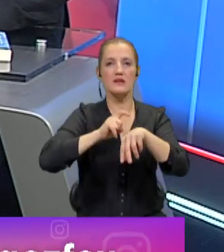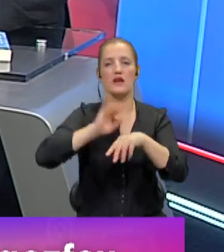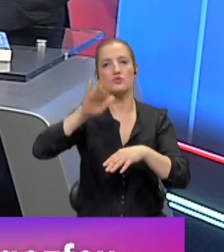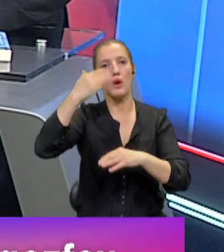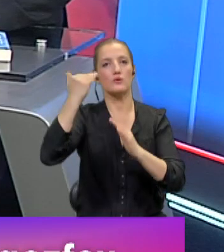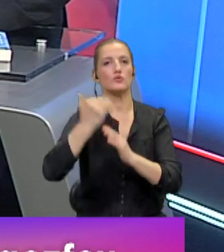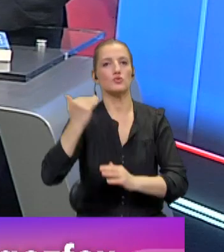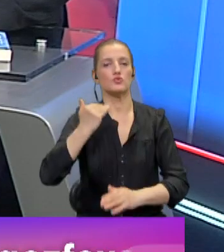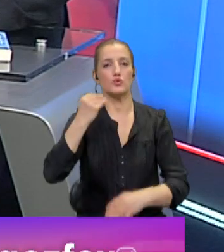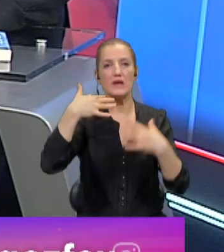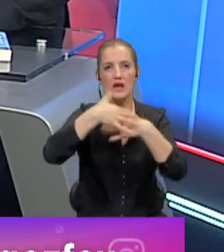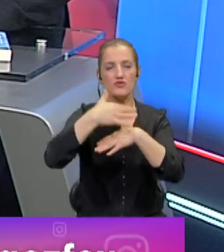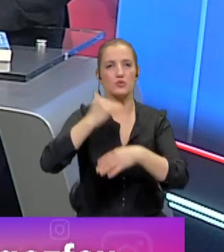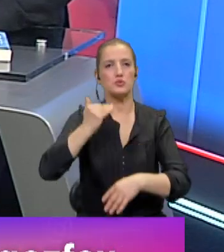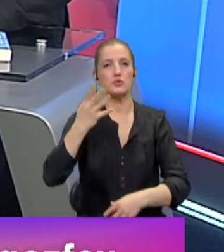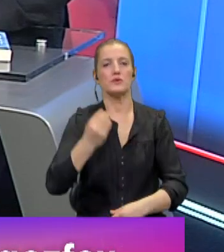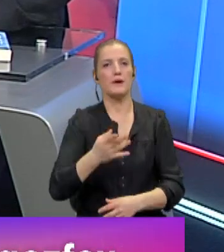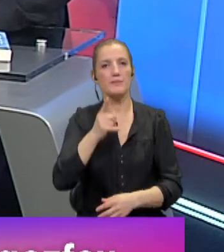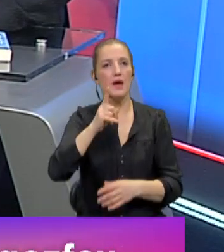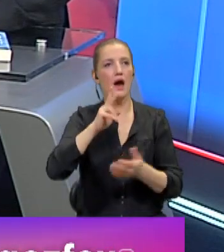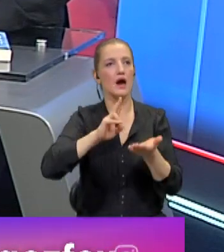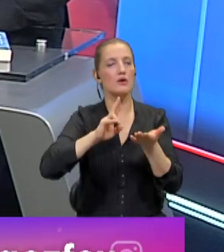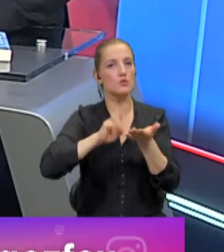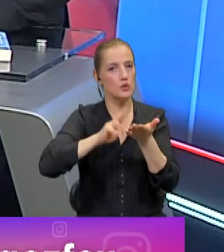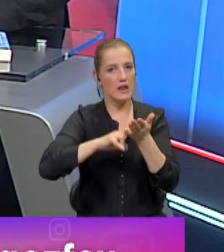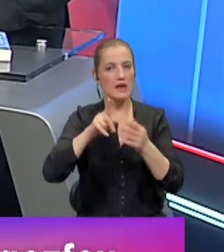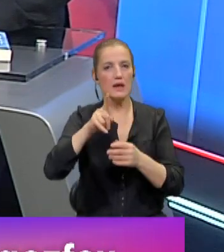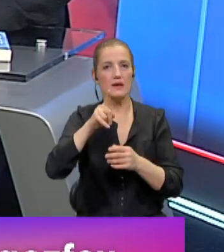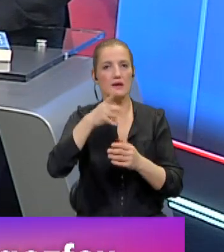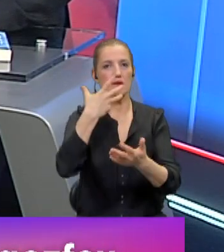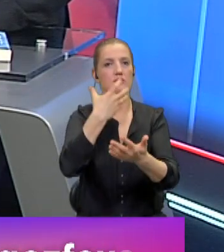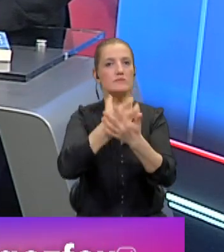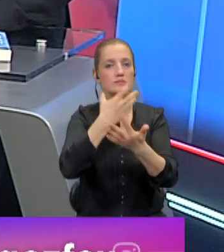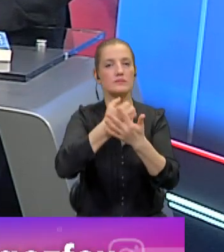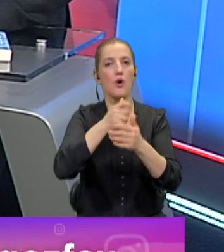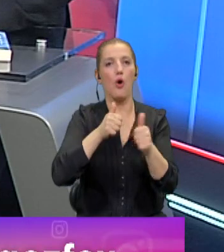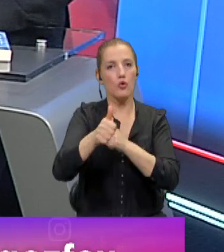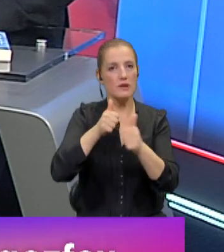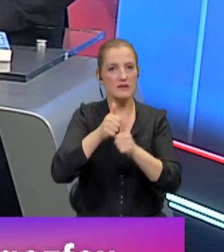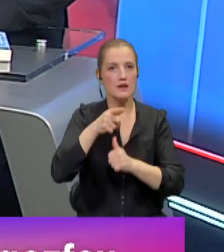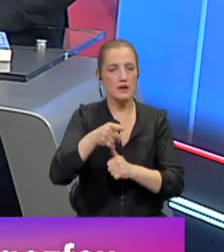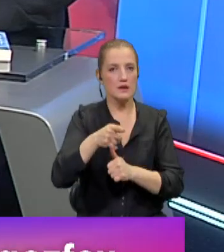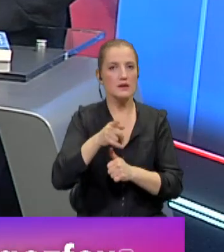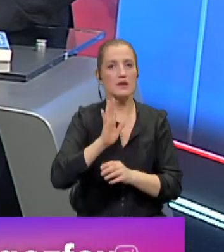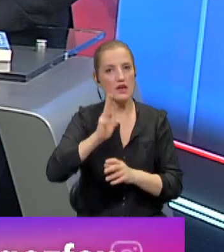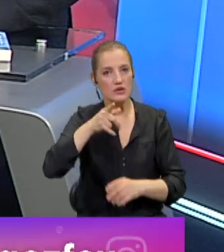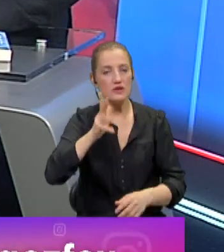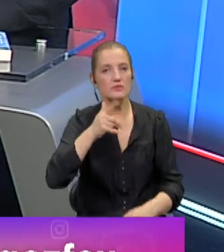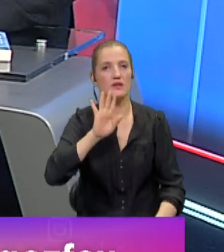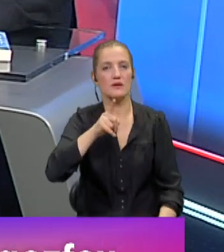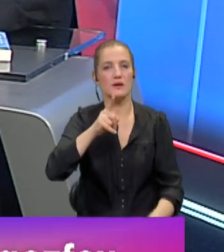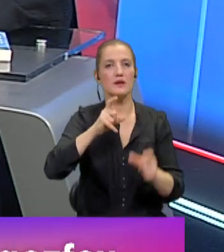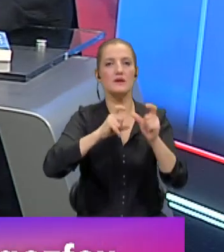daha ucuz oluyor Tabi onu Çünkü abonelik açtırma gerekiyor o tarifi daire olmam gerekiyor otomatik olarak Evet limonun onun